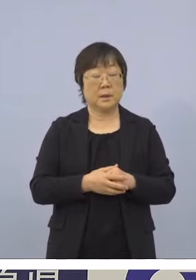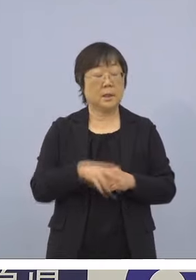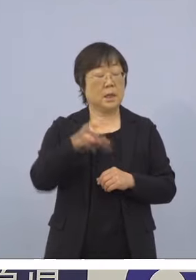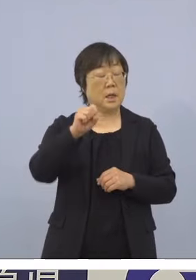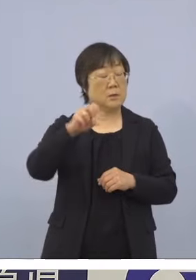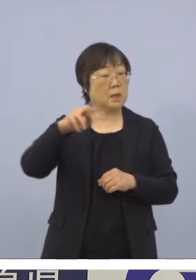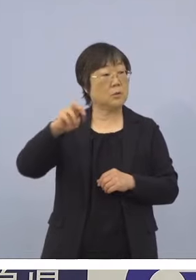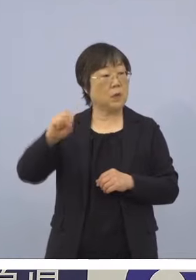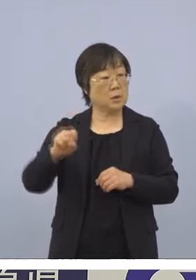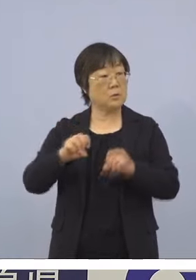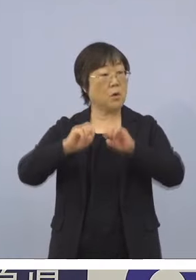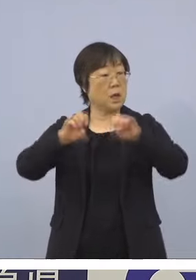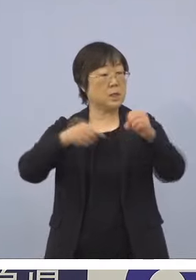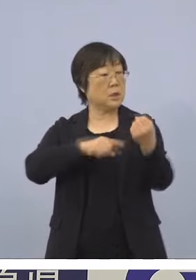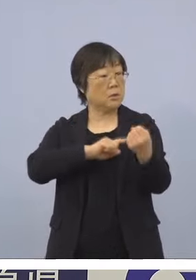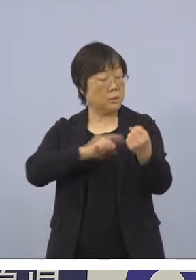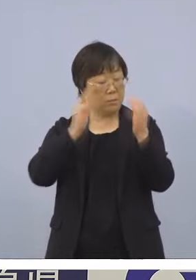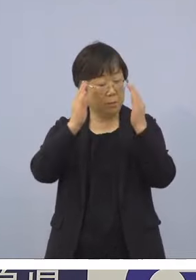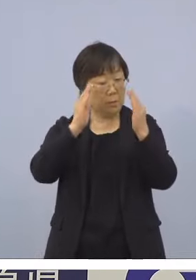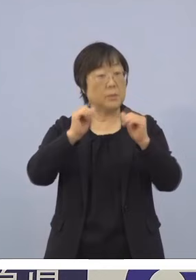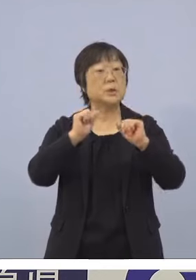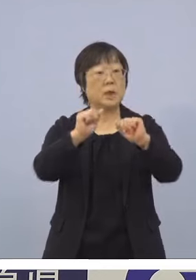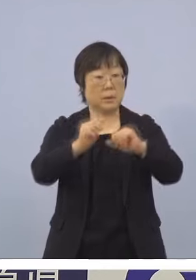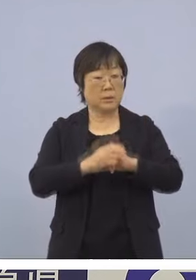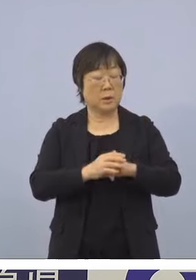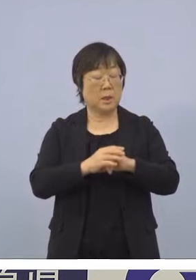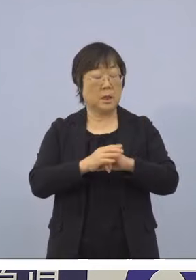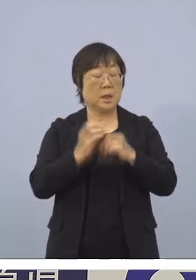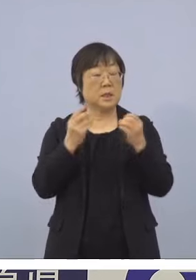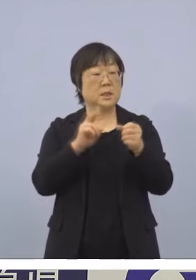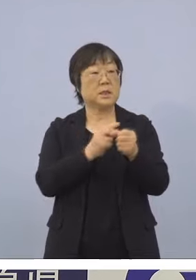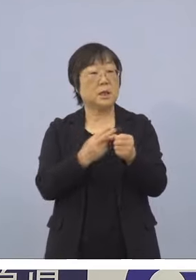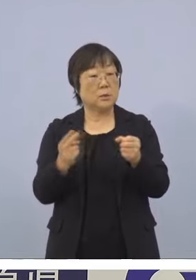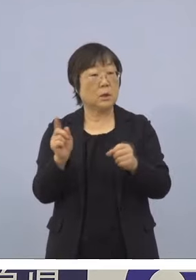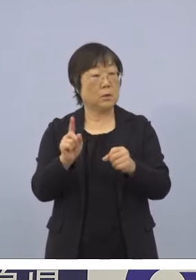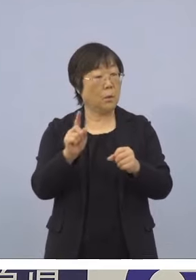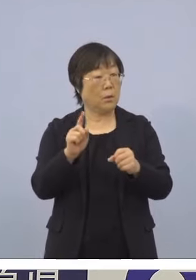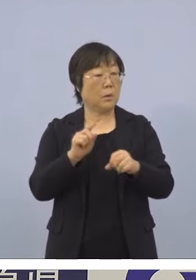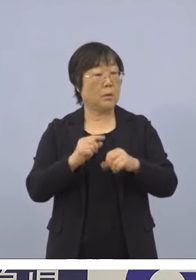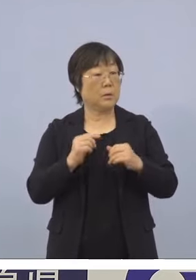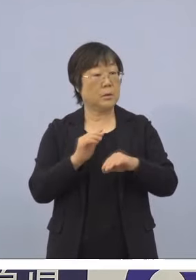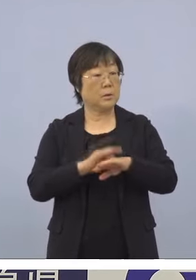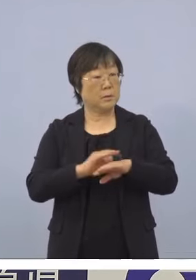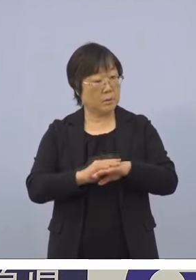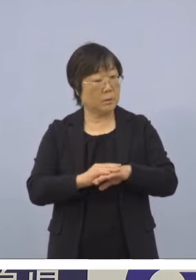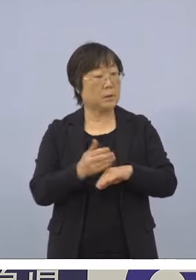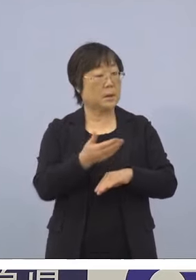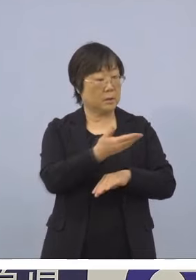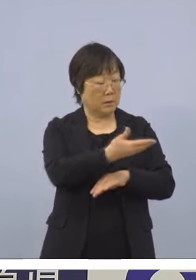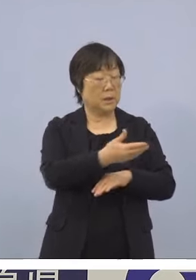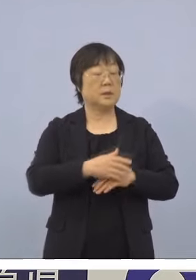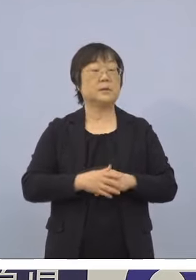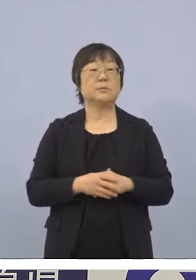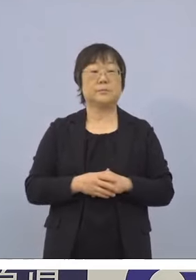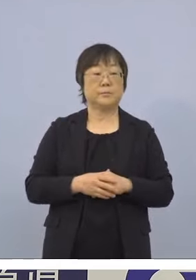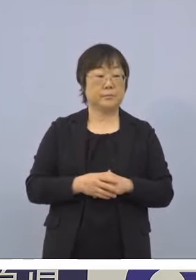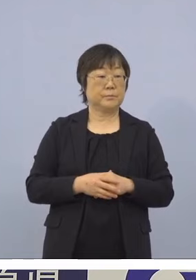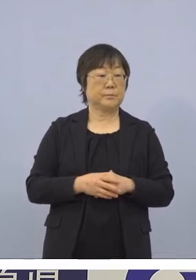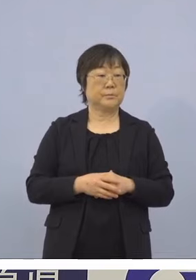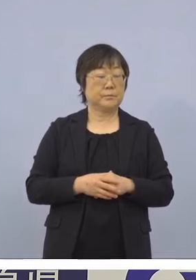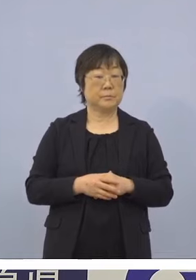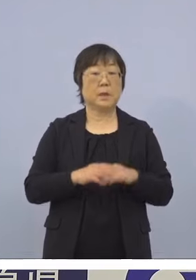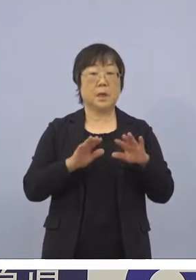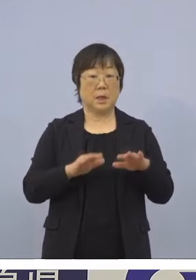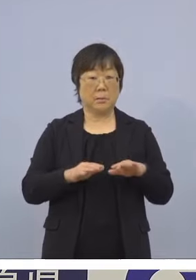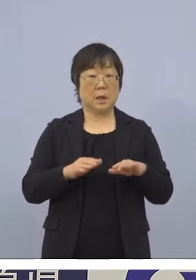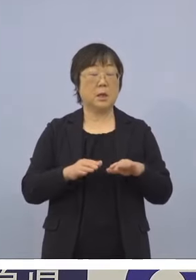力強化というのも、はい、力を入れておりますけれども、はい、まあ、新年度どのようにして、 はい、あ、はい、県の支援、はい、ありがとうございます。今非常に重要